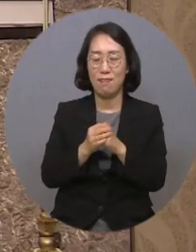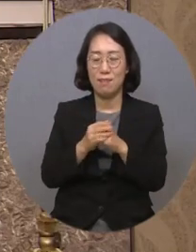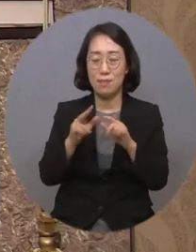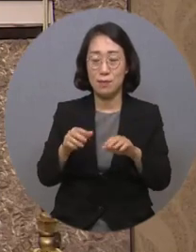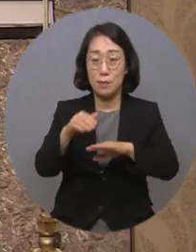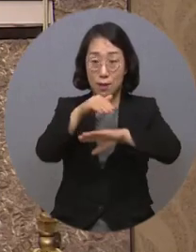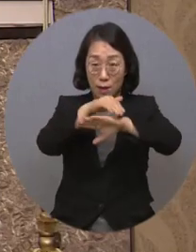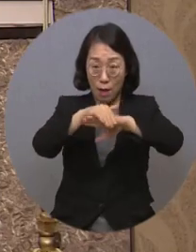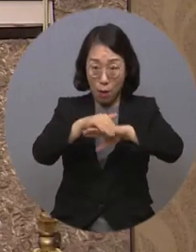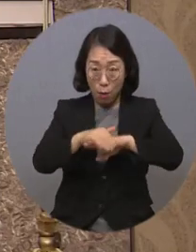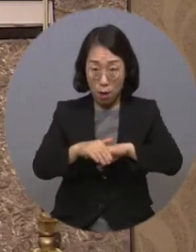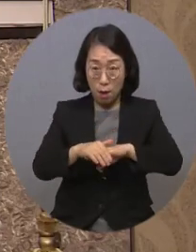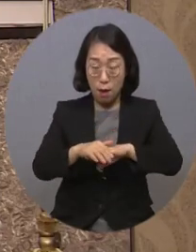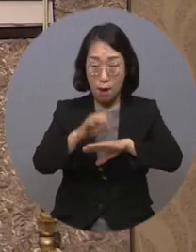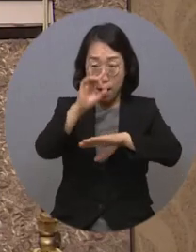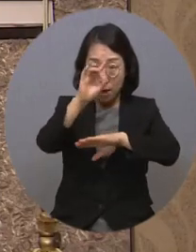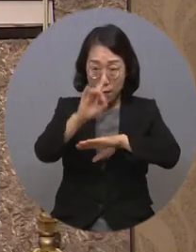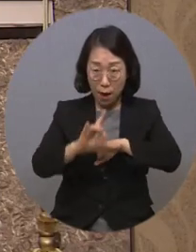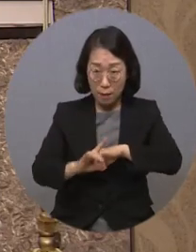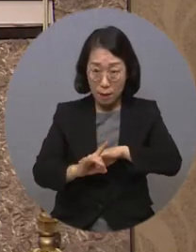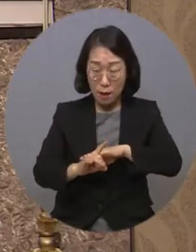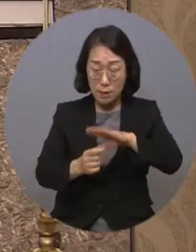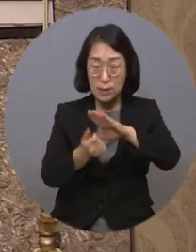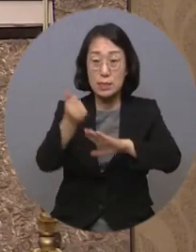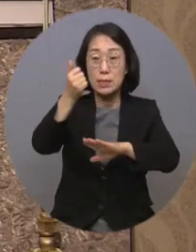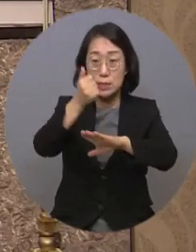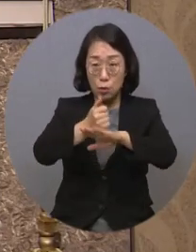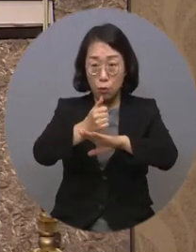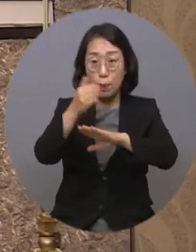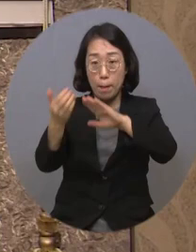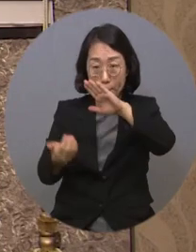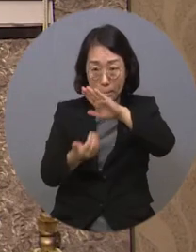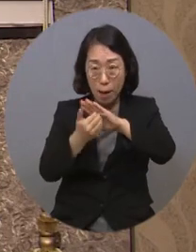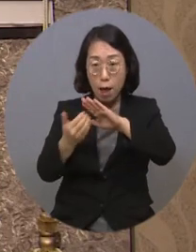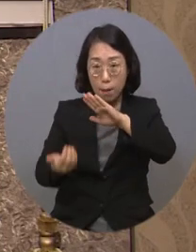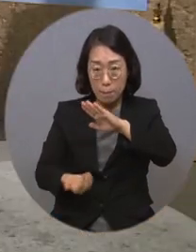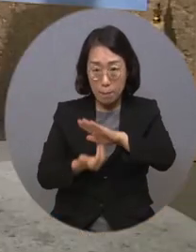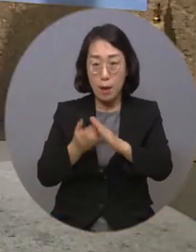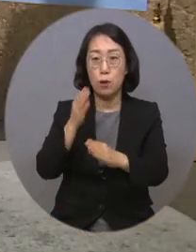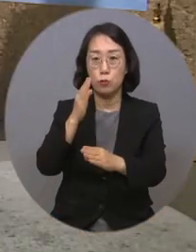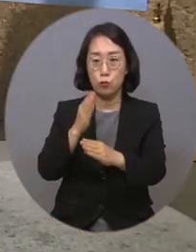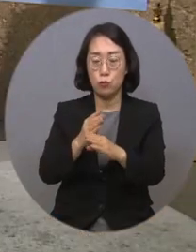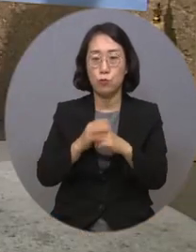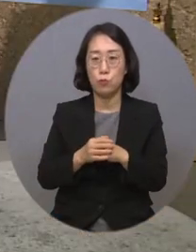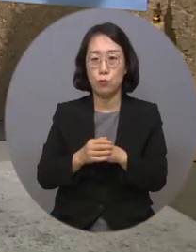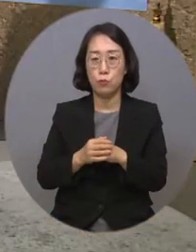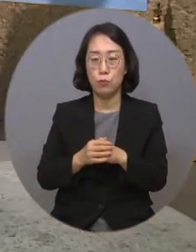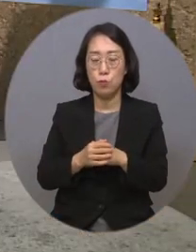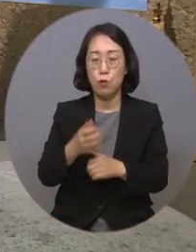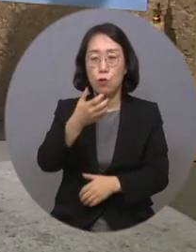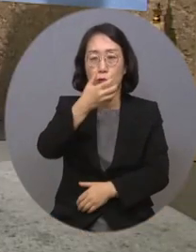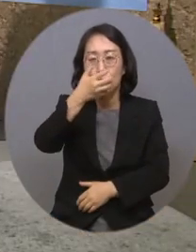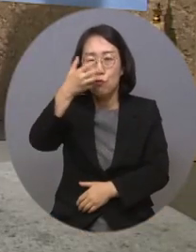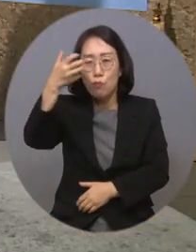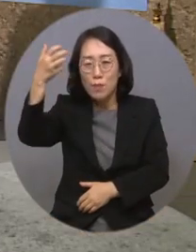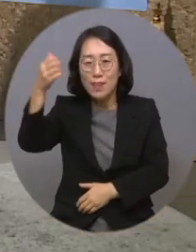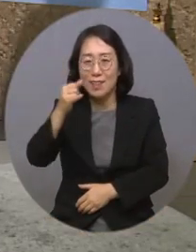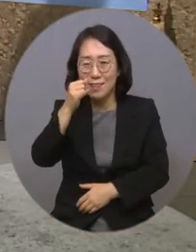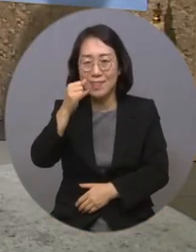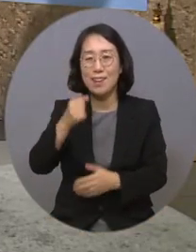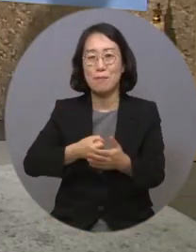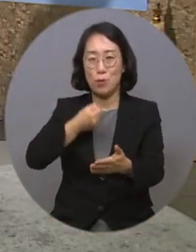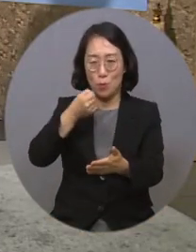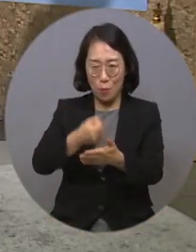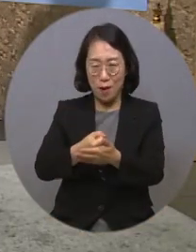그 플랜들을 하나하나 이렇게 실천해 나가고 있는 그런 과정이라고 할 수 있겠죠. 그러니까 꿈이 있는 자는 용감하다 뭐 이런